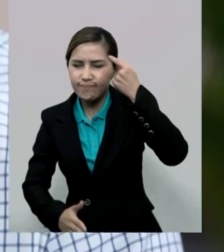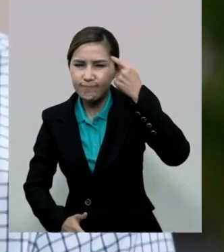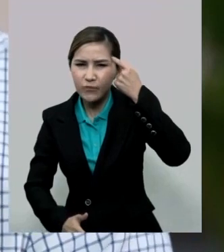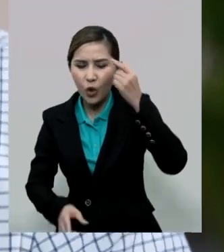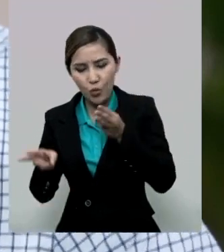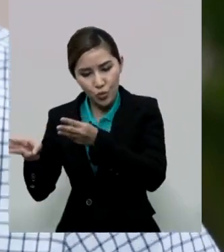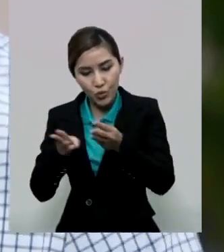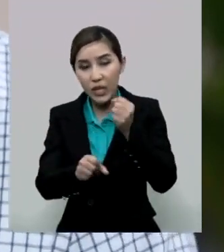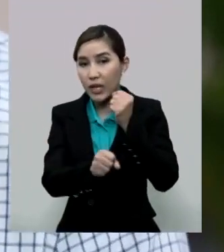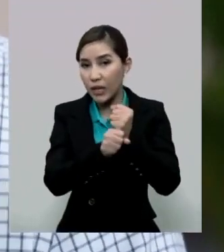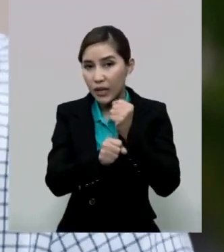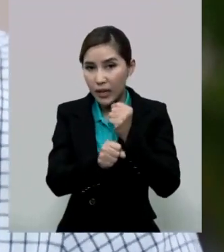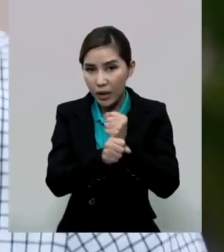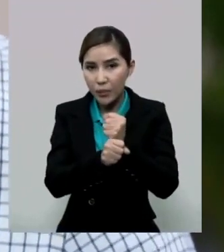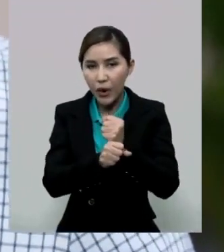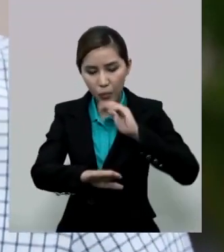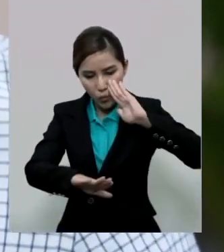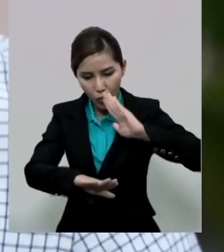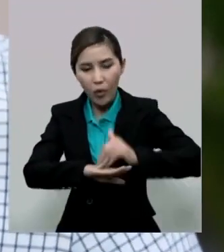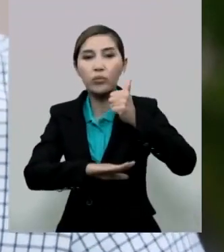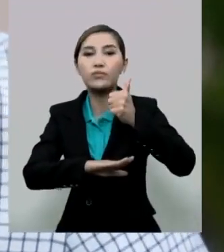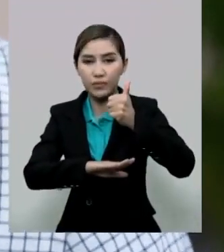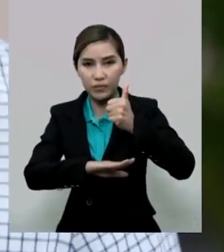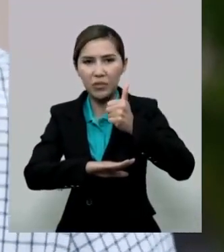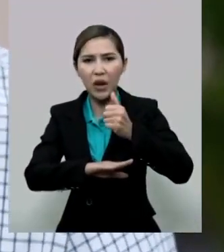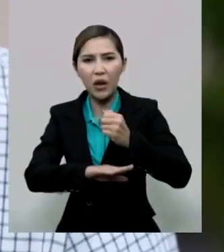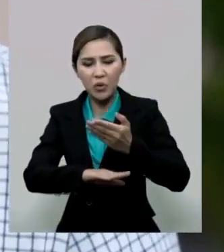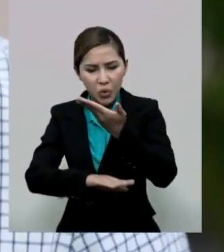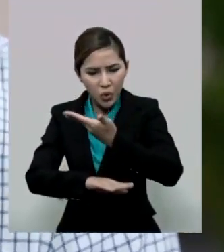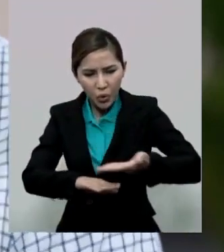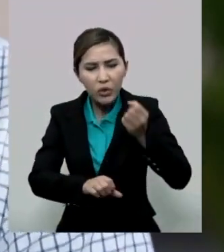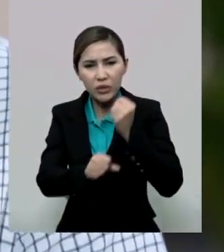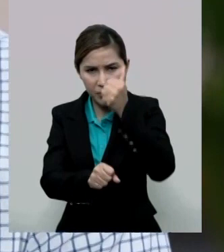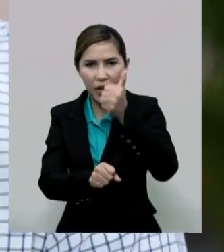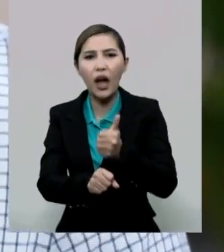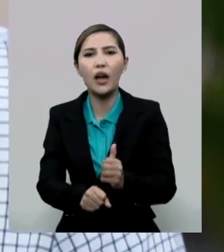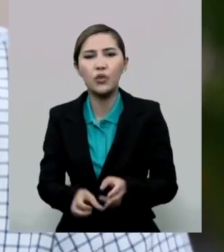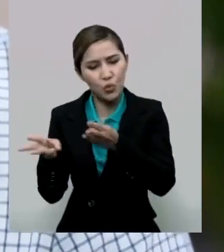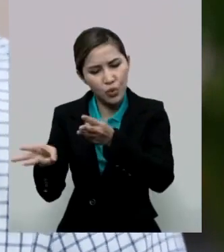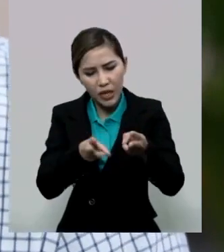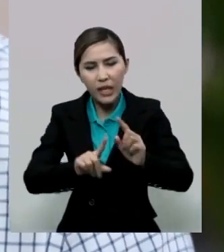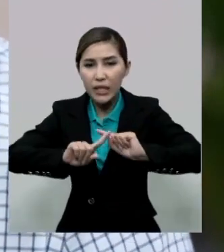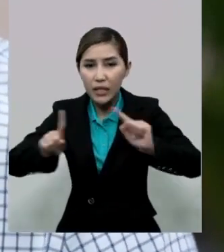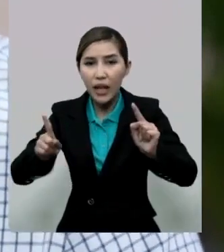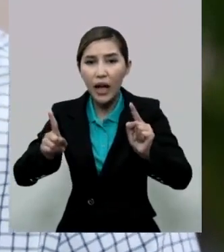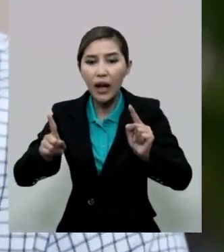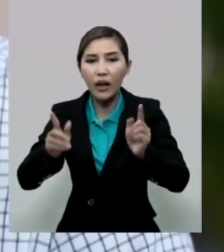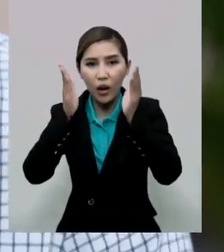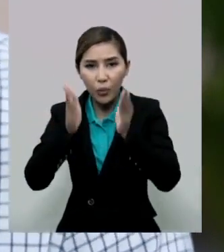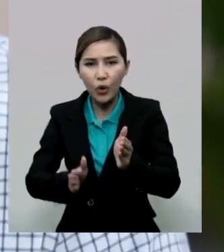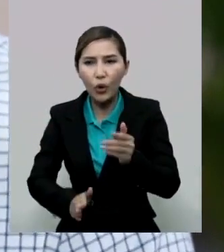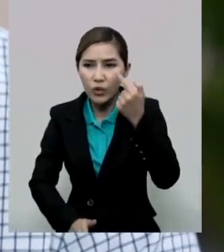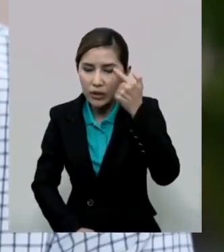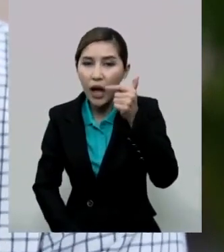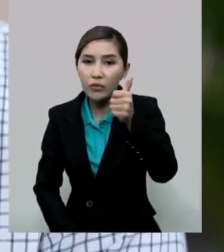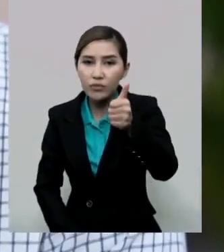ได้เพียงว่าวิธีการของเขาอาจจะแตกต่างจากคนที่มองเห็นนะครับอันนี้คือหน้าที่ของเราที่จะเหมือนช่วยกันคิด